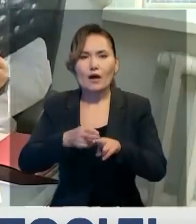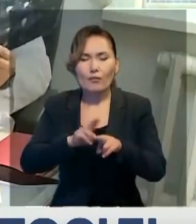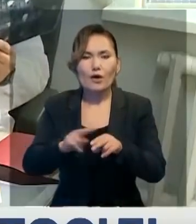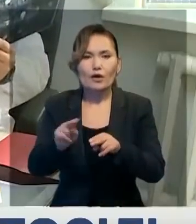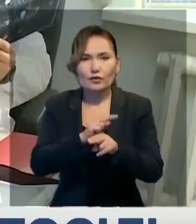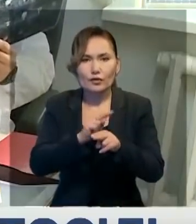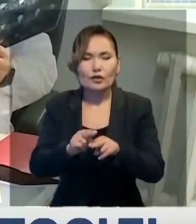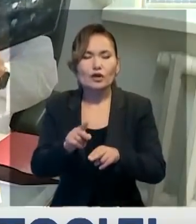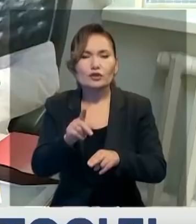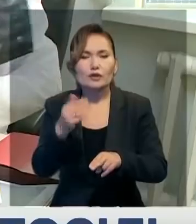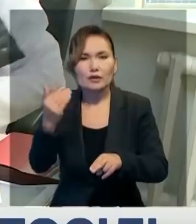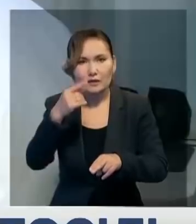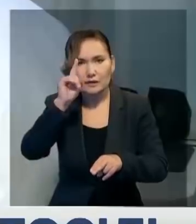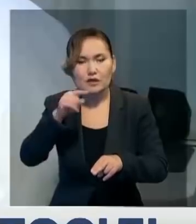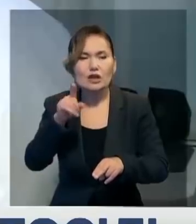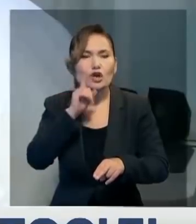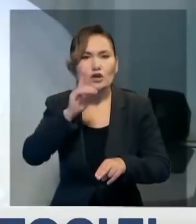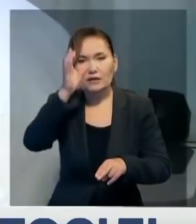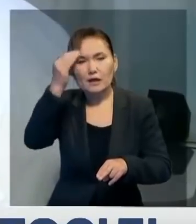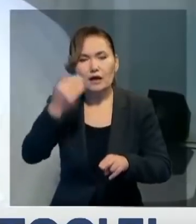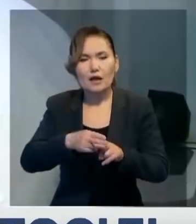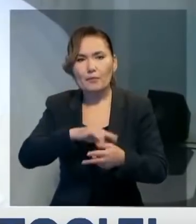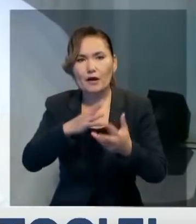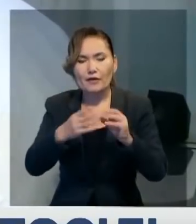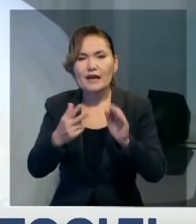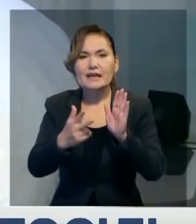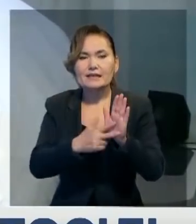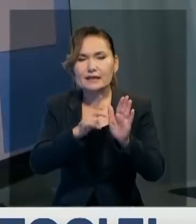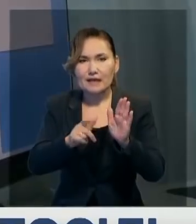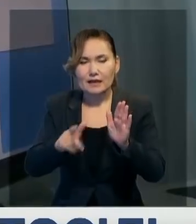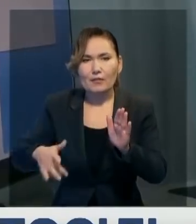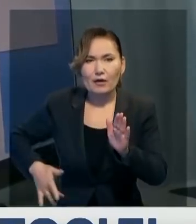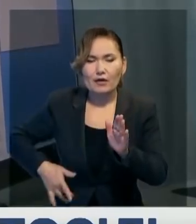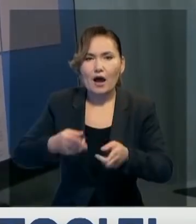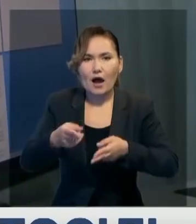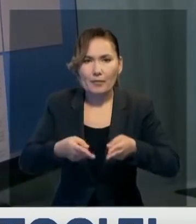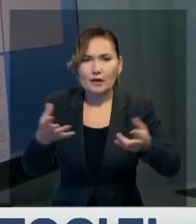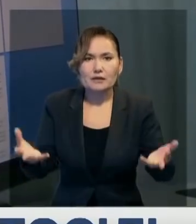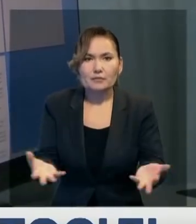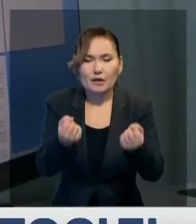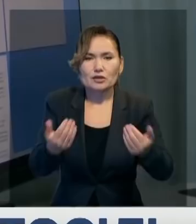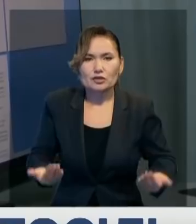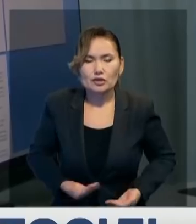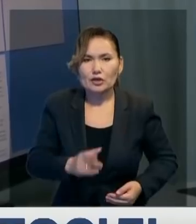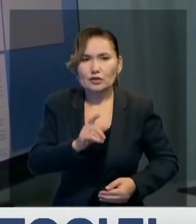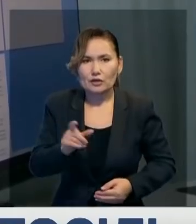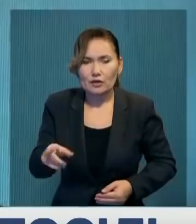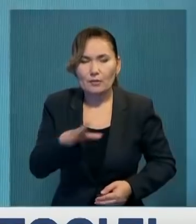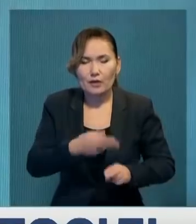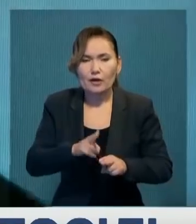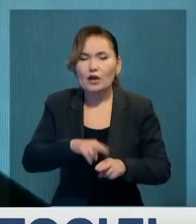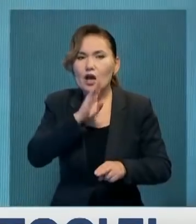емдеуді енгізген жас ғалым. Сәуір айындағы шеберлік сабағынан кейін ол 8 адамға операция жасаған. Жаңа тәсілмен ем қабылдағандардың бірі Әзиза